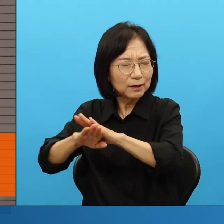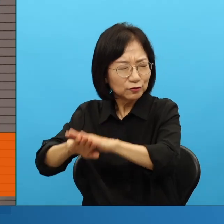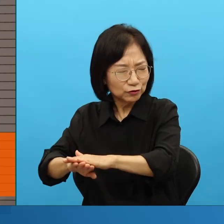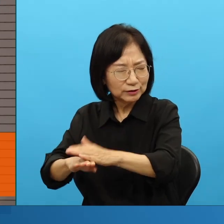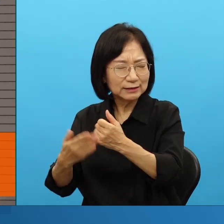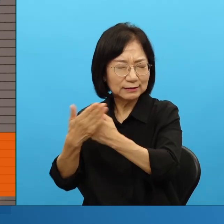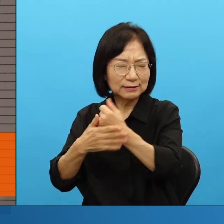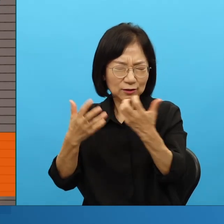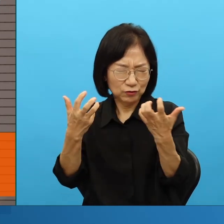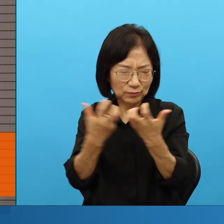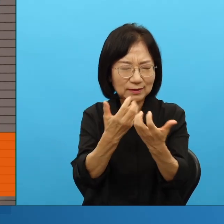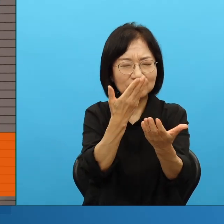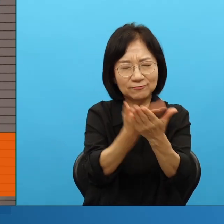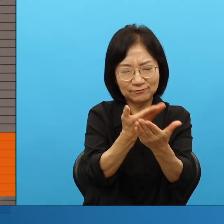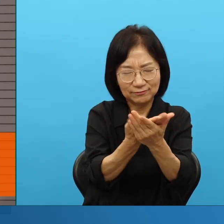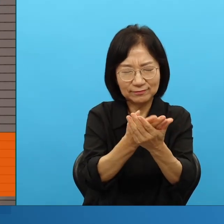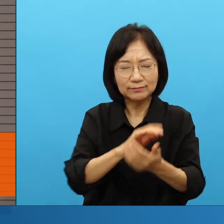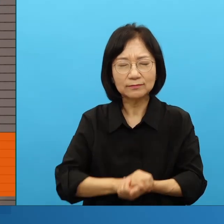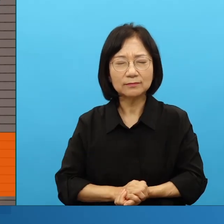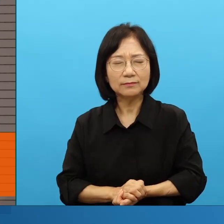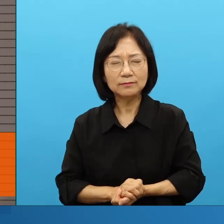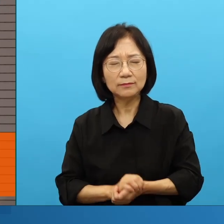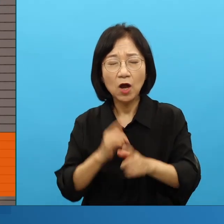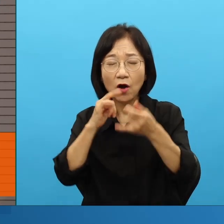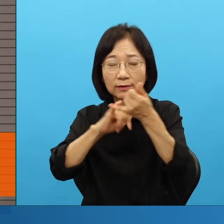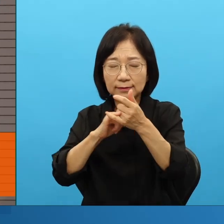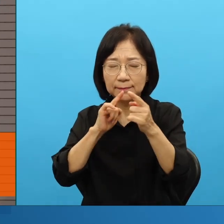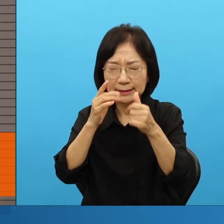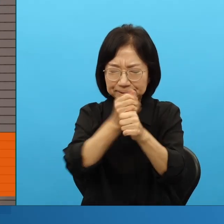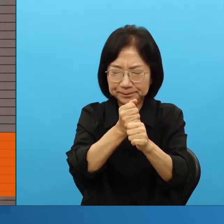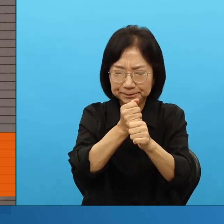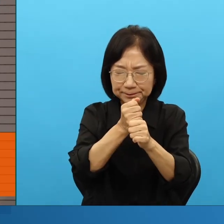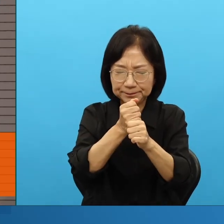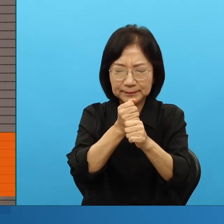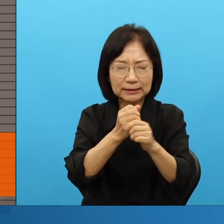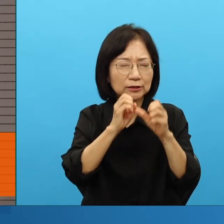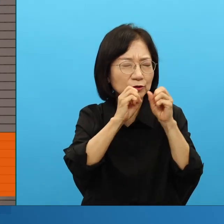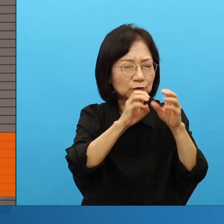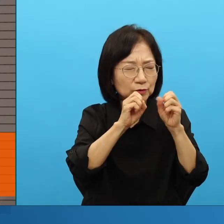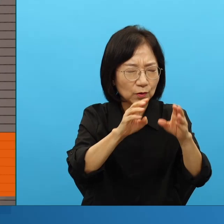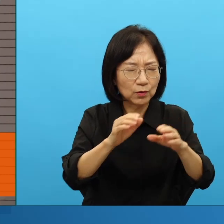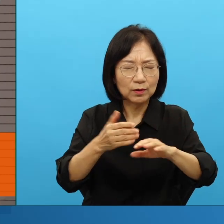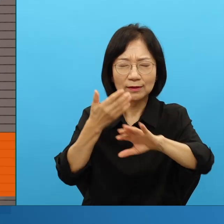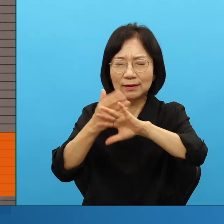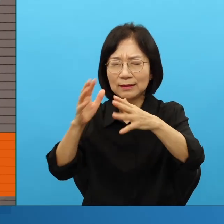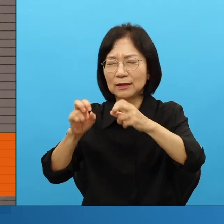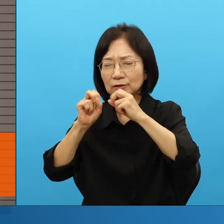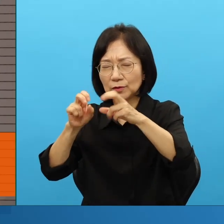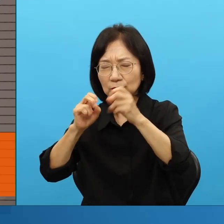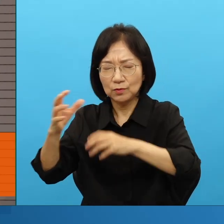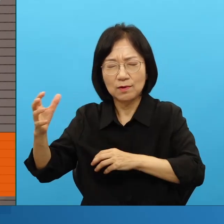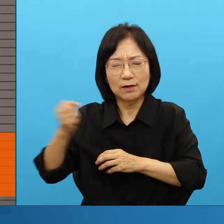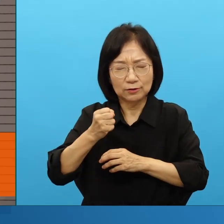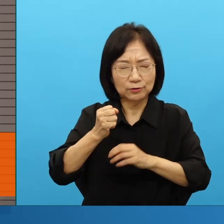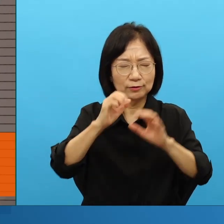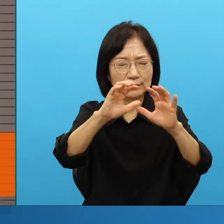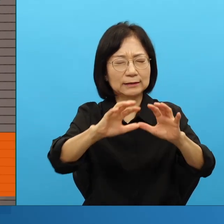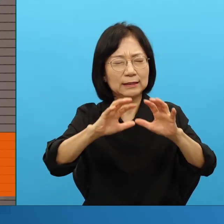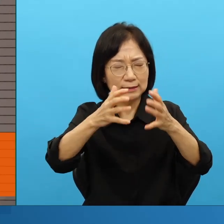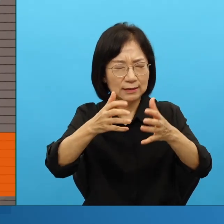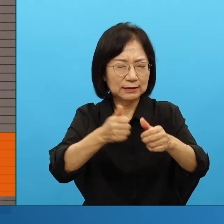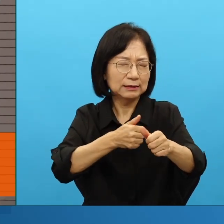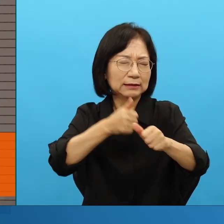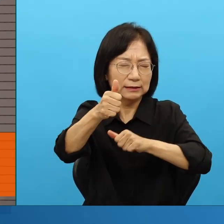언약의 말씀 붙잡고 오직 복음과 오직 전도로 세상을 이기고 정복하는 전도자의 삶을 사는 한 주간 되게 하여